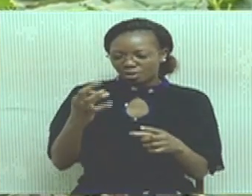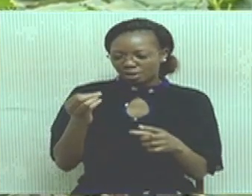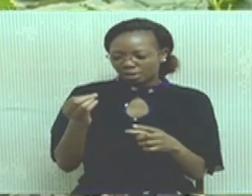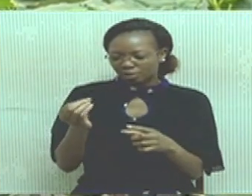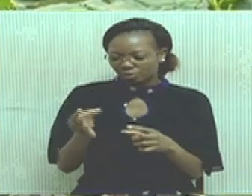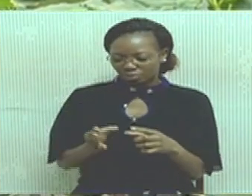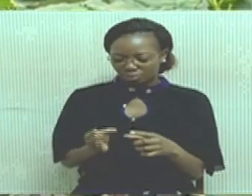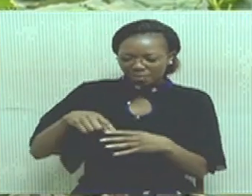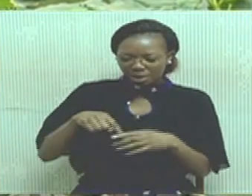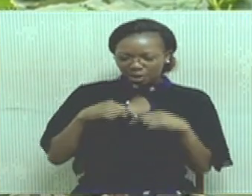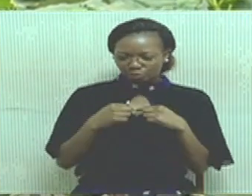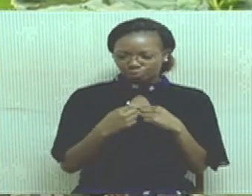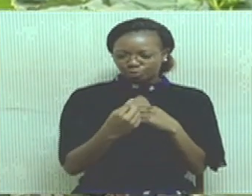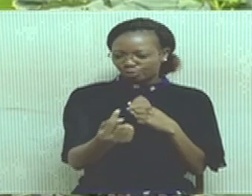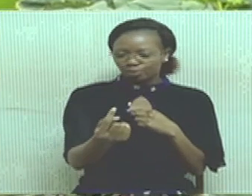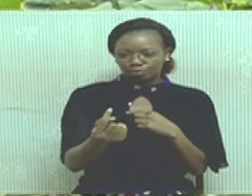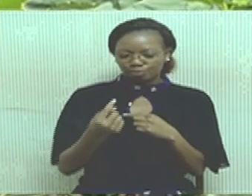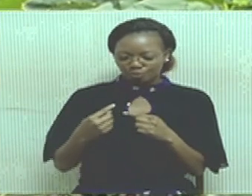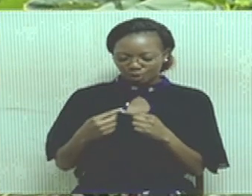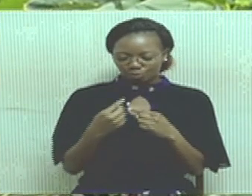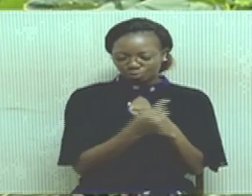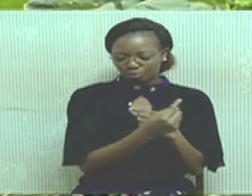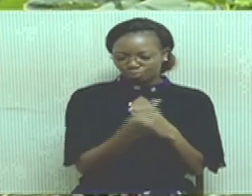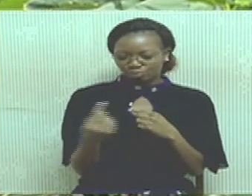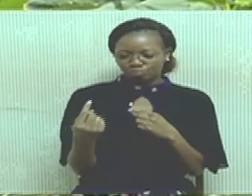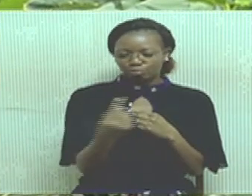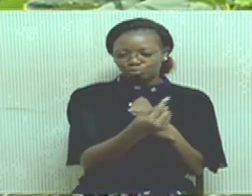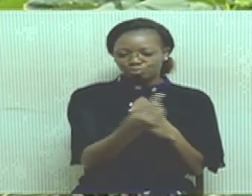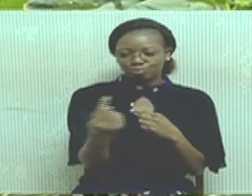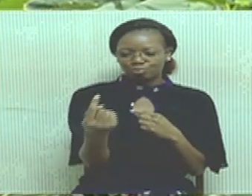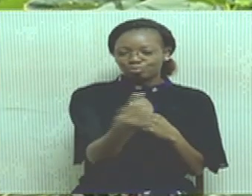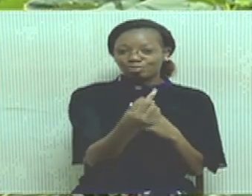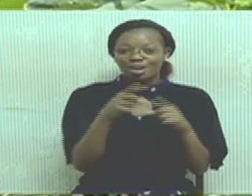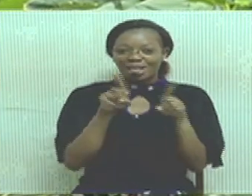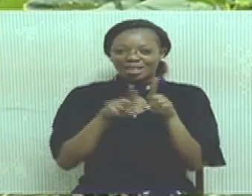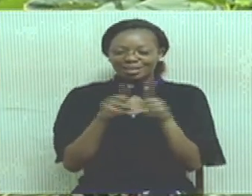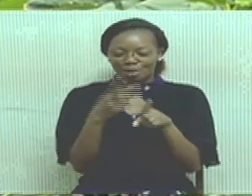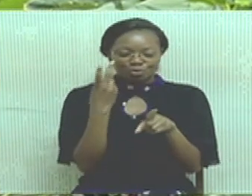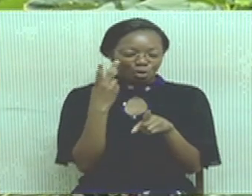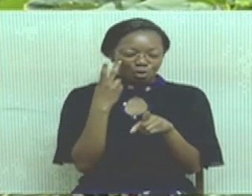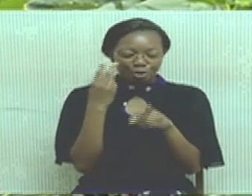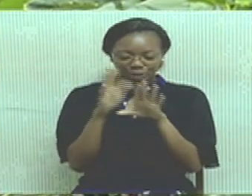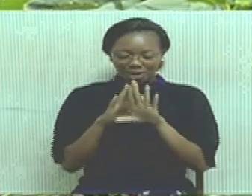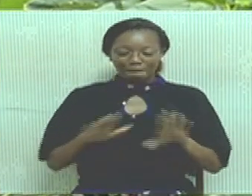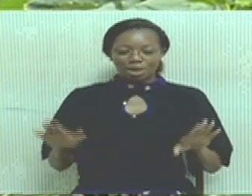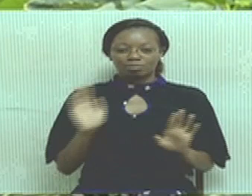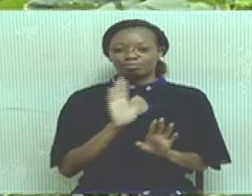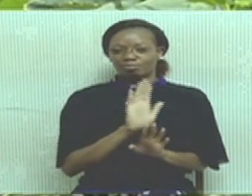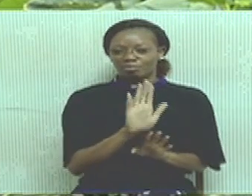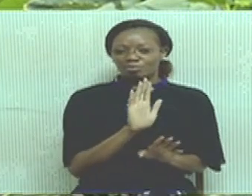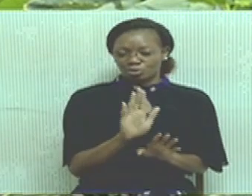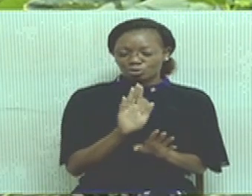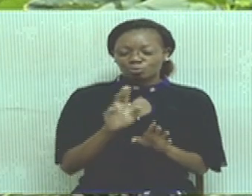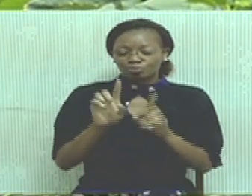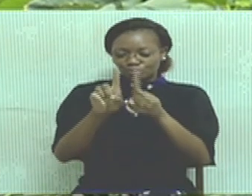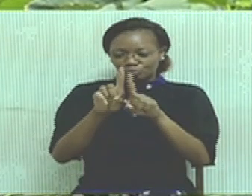wakati unapanda usio unapanda straight, unapanda in a zigzag way. Vile unaona tumepanda hapa, tukapanda